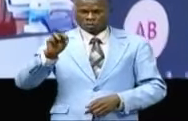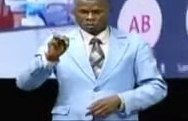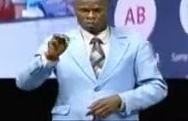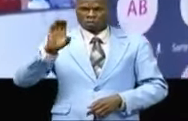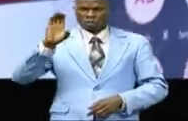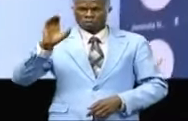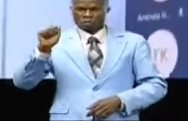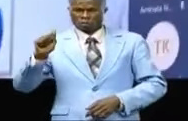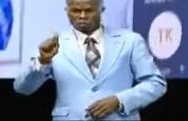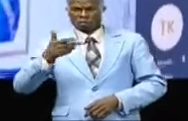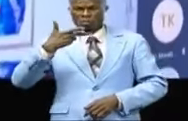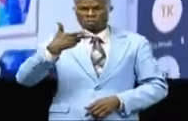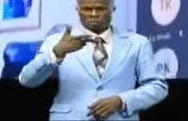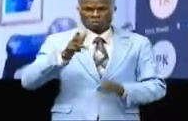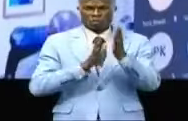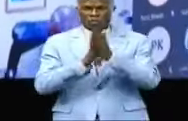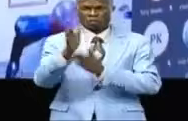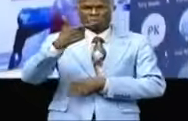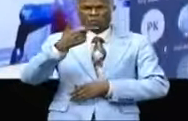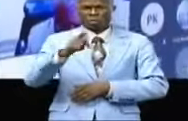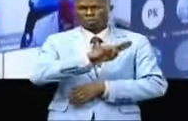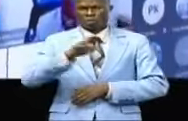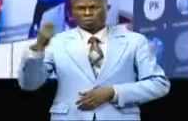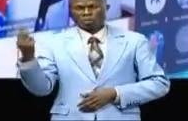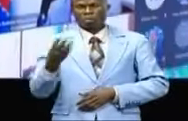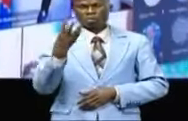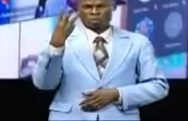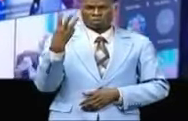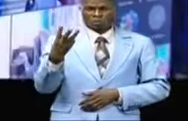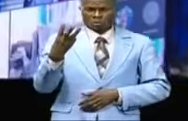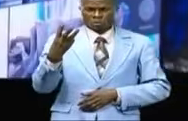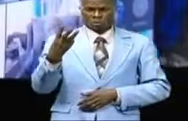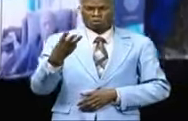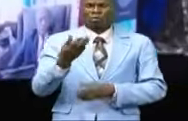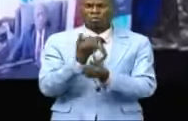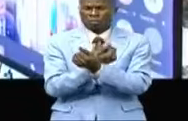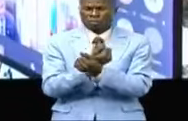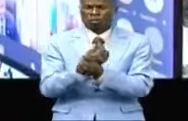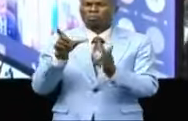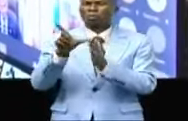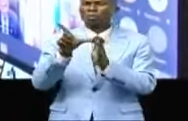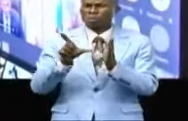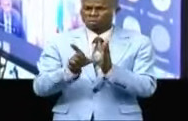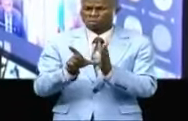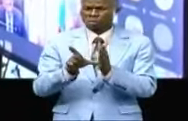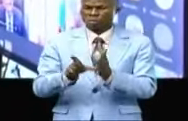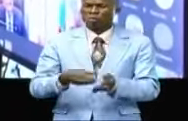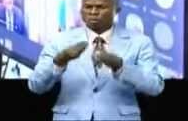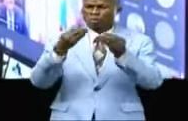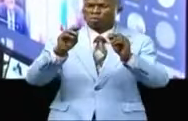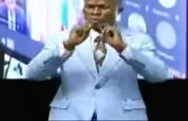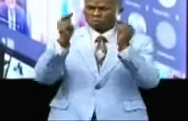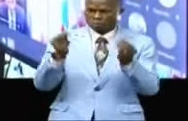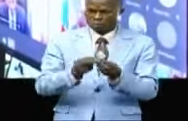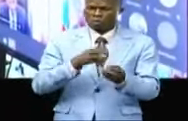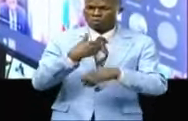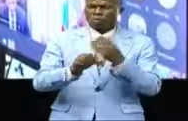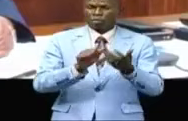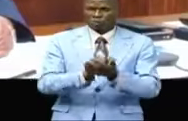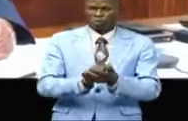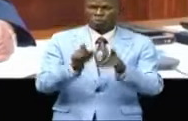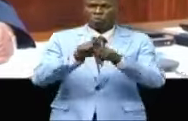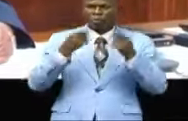mercredi 15 février 2023 et ses suivants. Les instructions qu'il a données à la cellule climat des affaires et